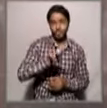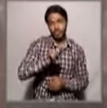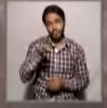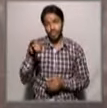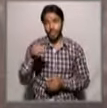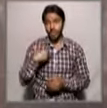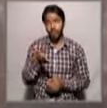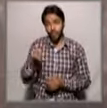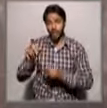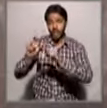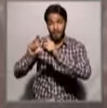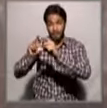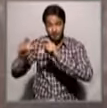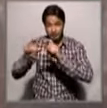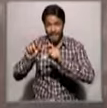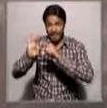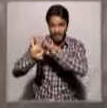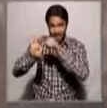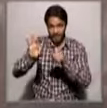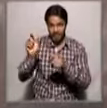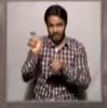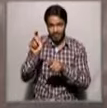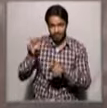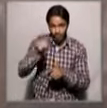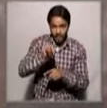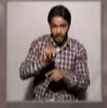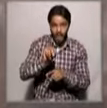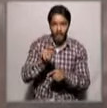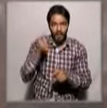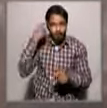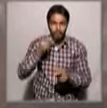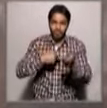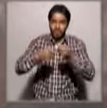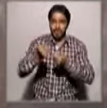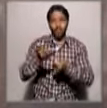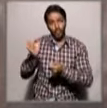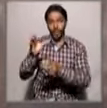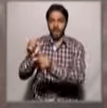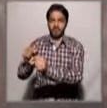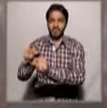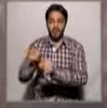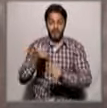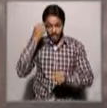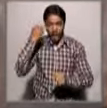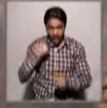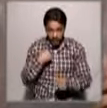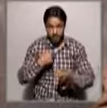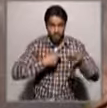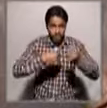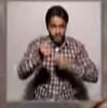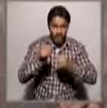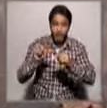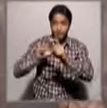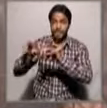الكسب ويقدر على أن يعمل ويستثمر ماله فيعني أرجو ألا يكون هذا ديدن، إلا أن يكون مالا